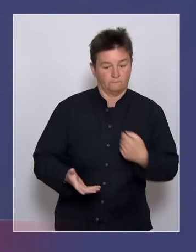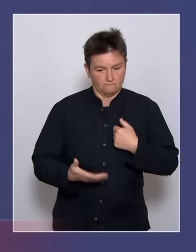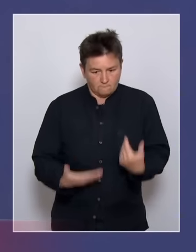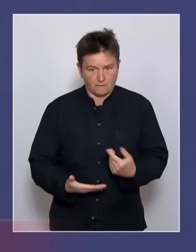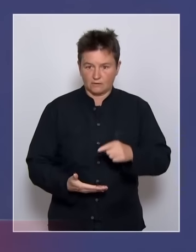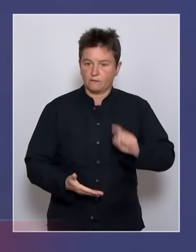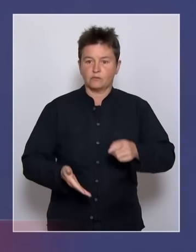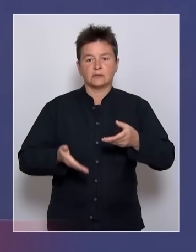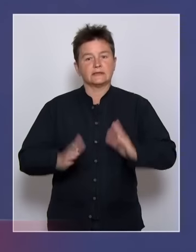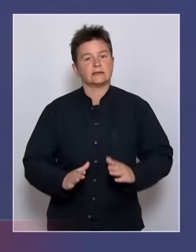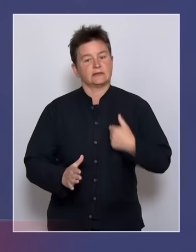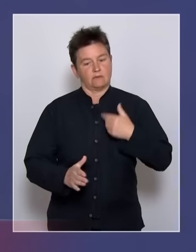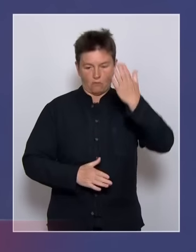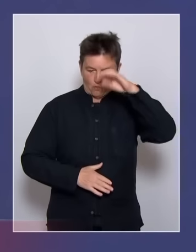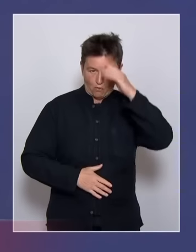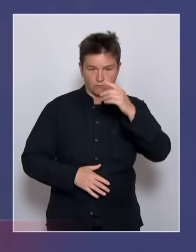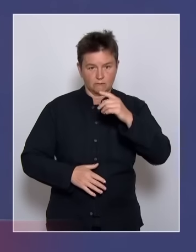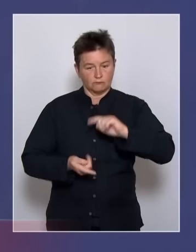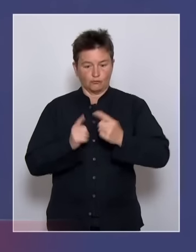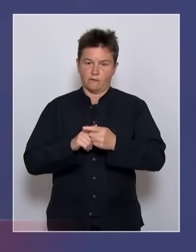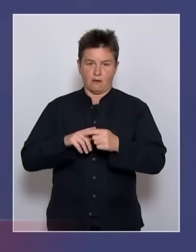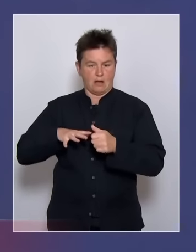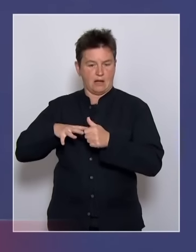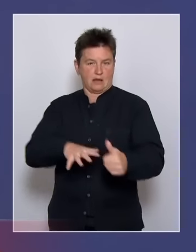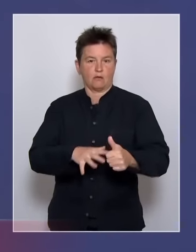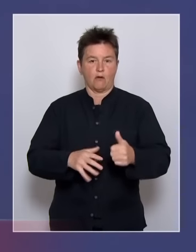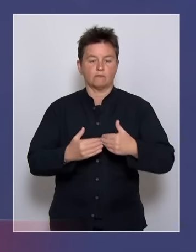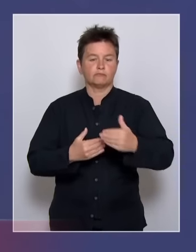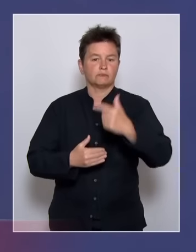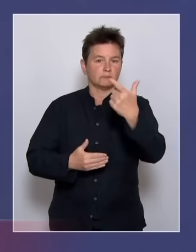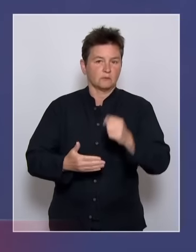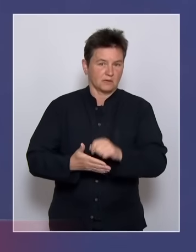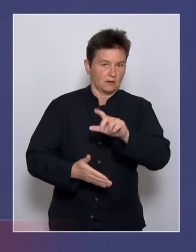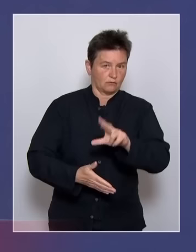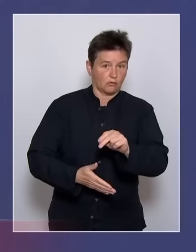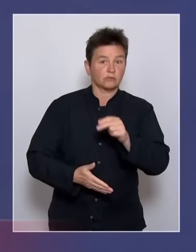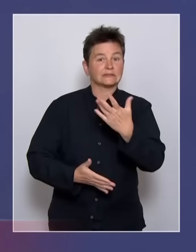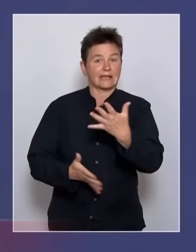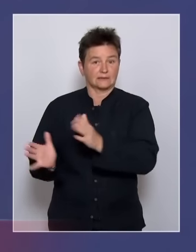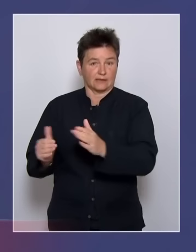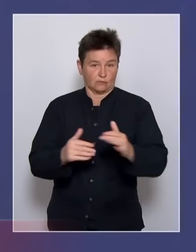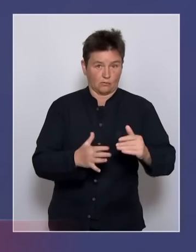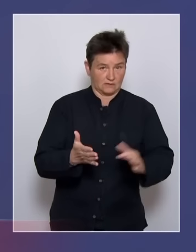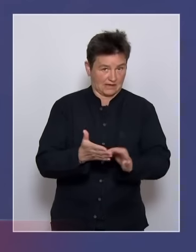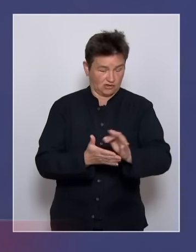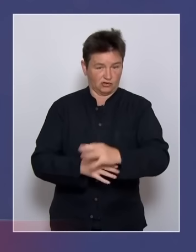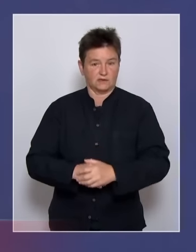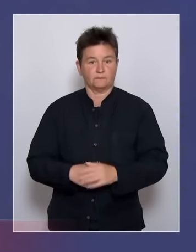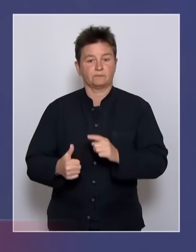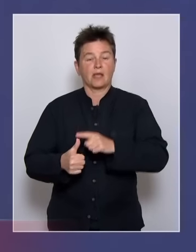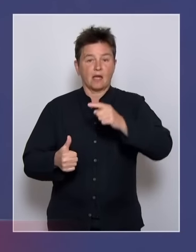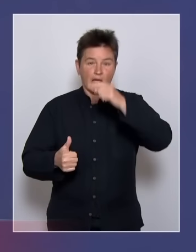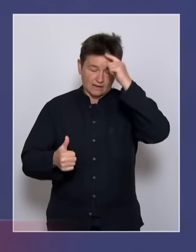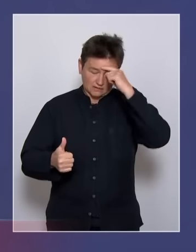maintenant de faire de l'Europe un leader mondial d'ici 2030, dans 5 secteurs parmi les plus émergents et les plus stratégiques. L